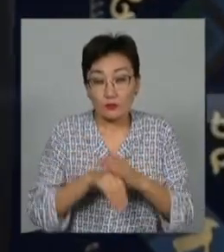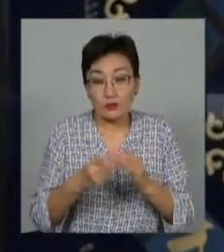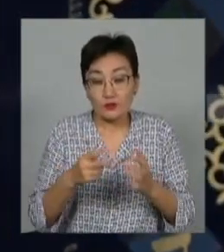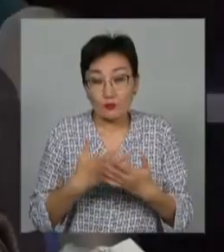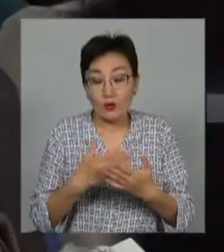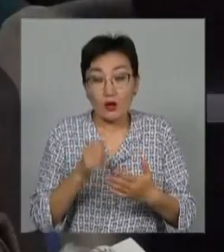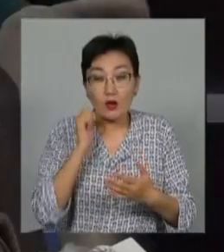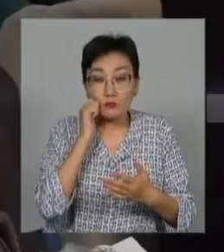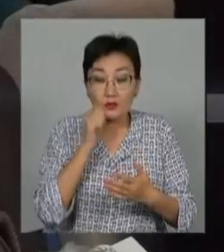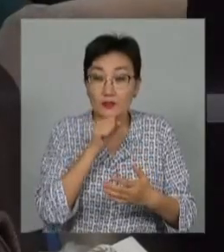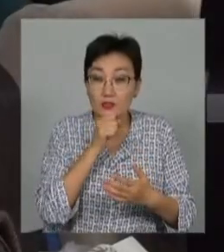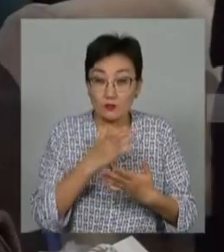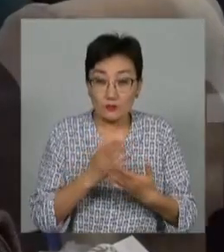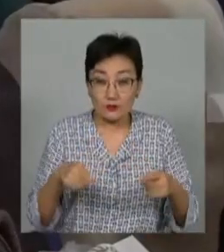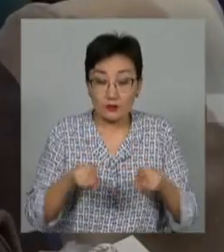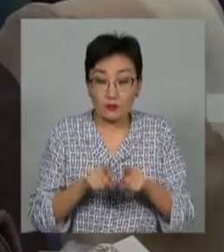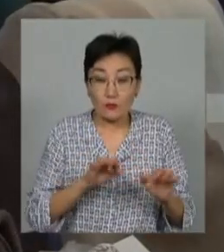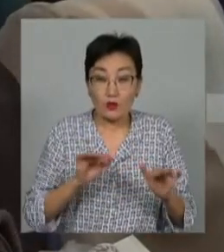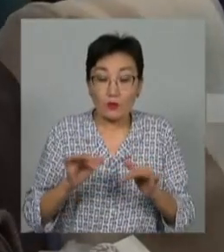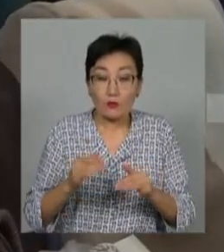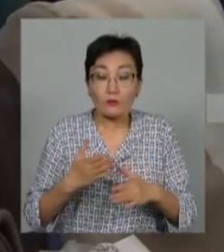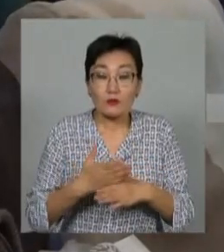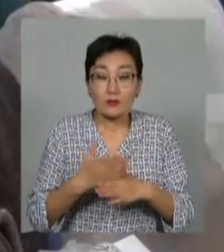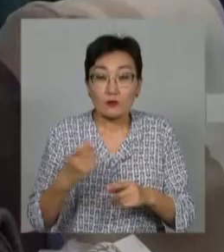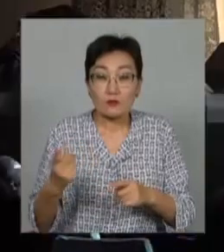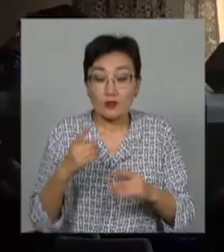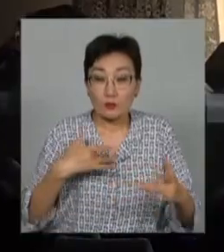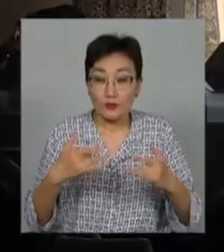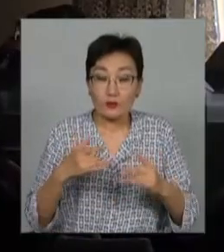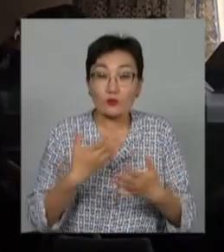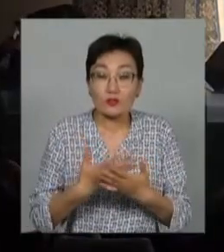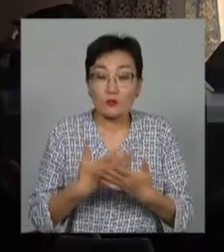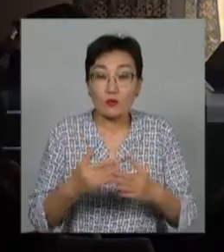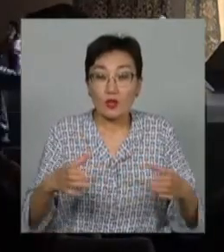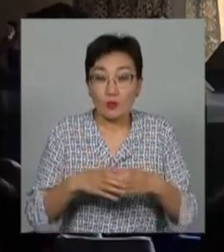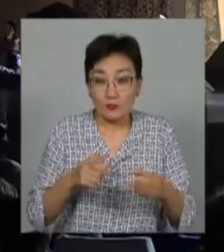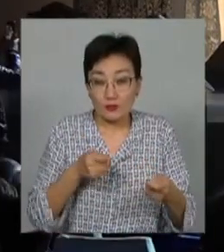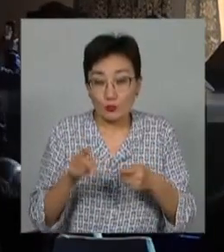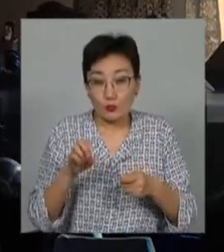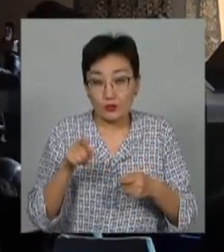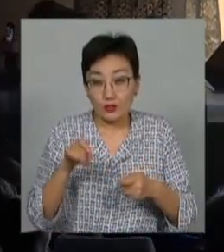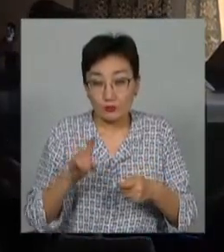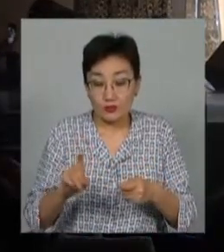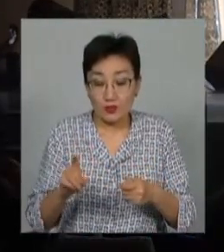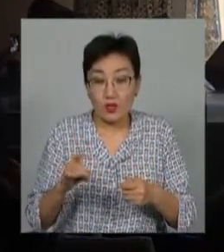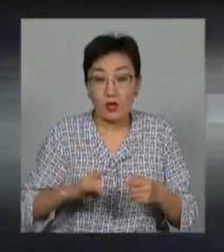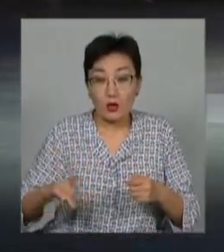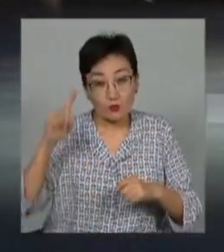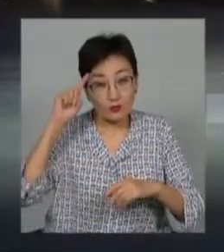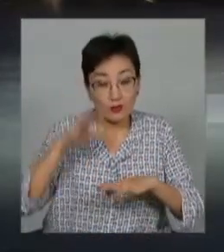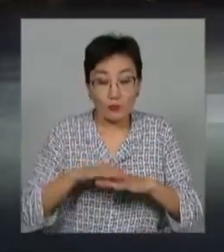жуық ата-әже бар. Бүгін дәл осы игі бастамаға мұрындық болып, алғашқы концертін берген қор жетекшісі Ботагөз Жүнісованы аудан